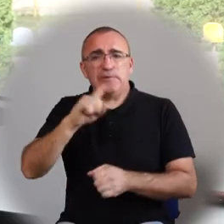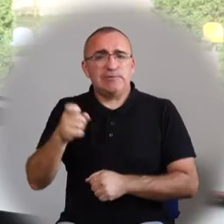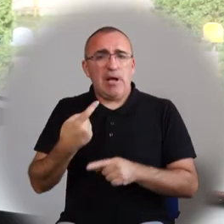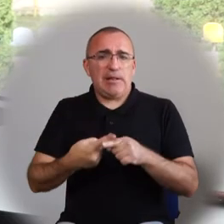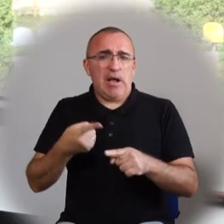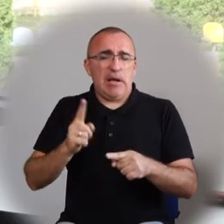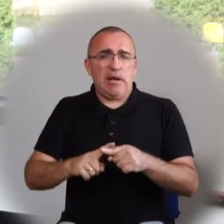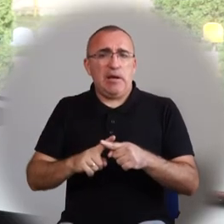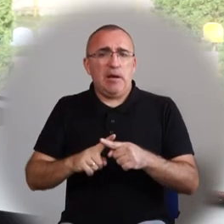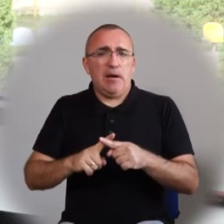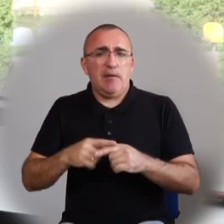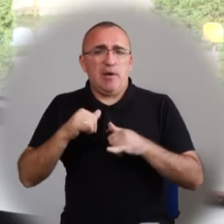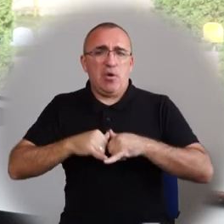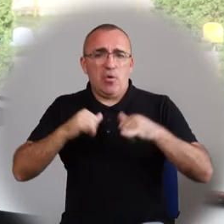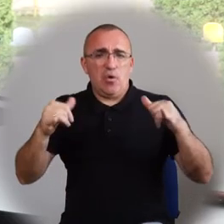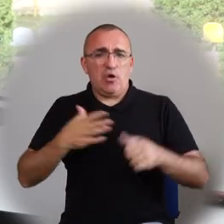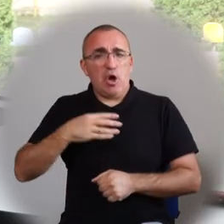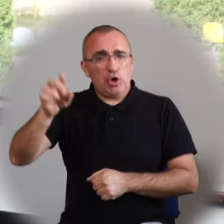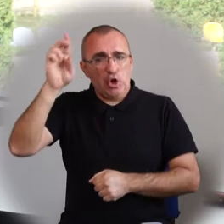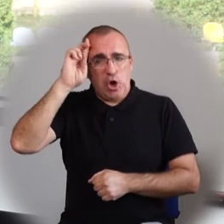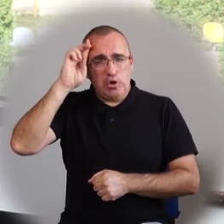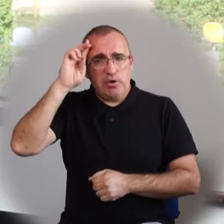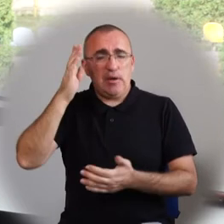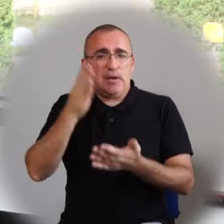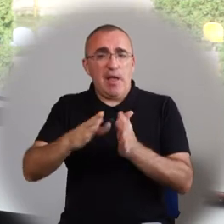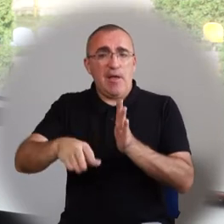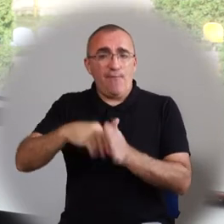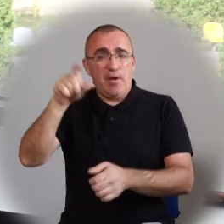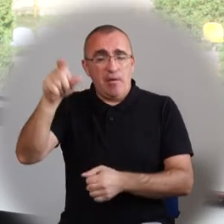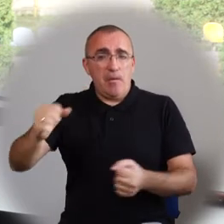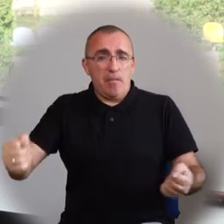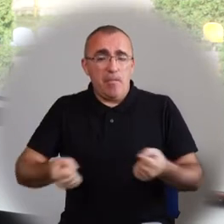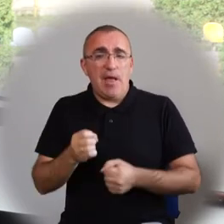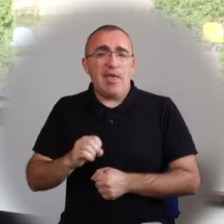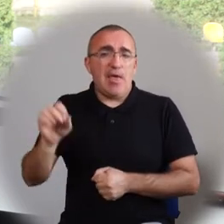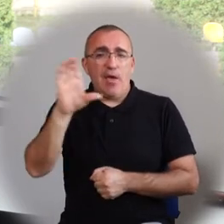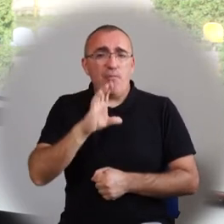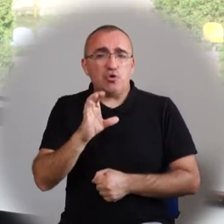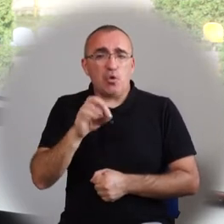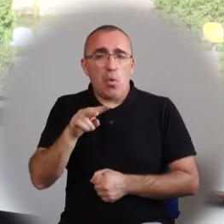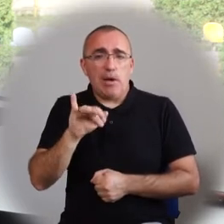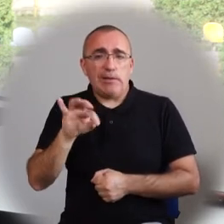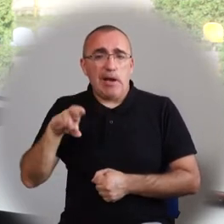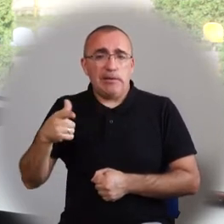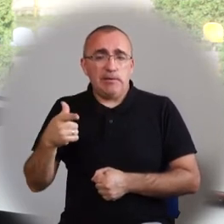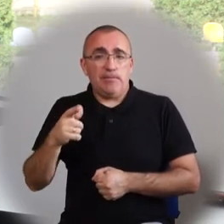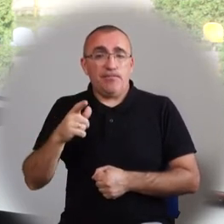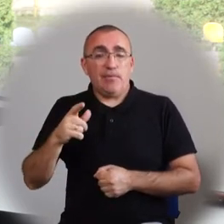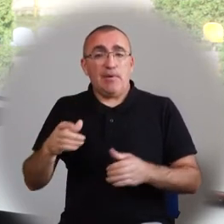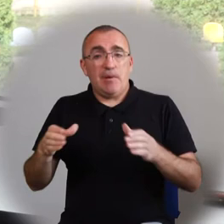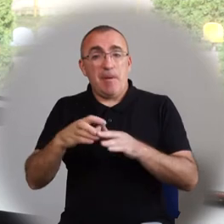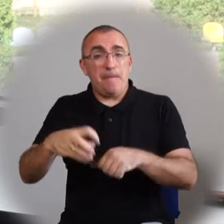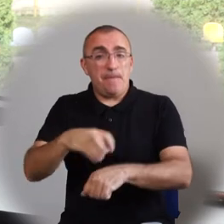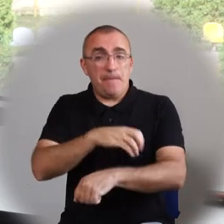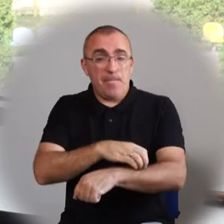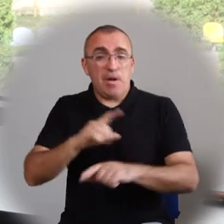який голосує саме за такий вектор розвитку нашої держави, і є виборцем, який підтримує Європейську солідарність. Чому? Тому